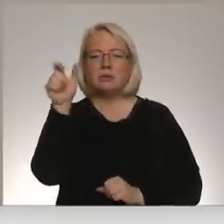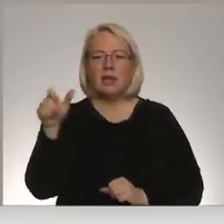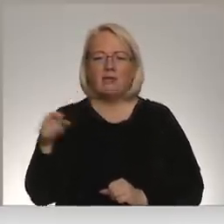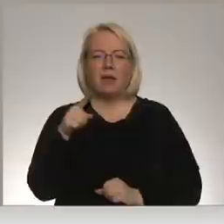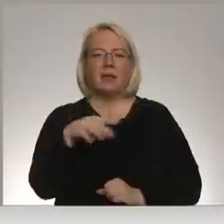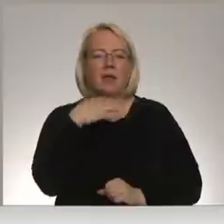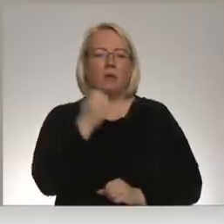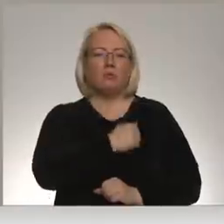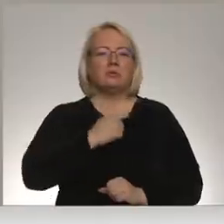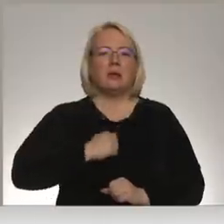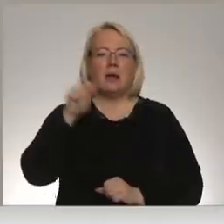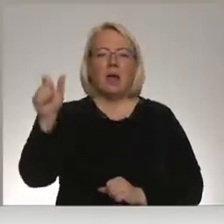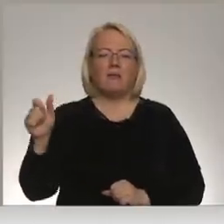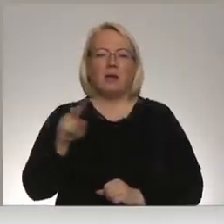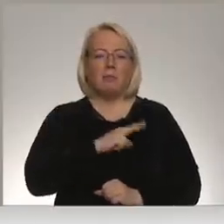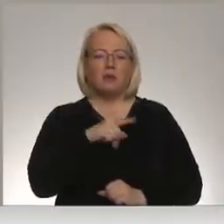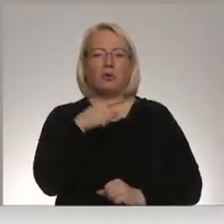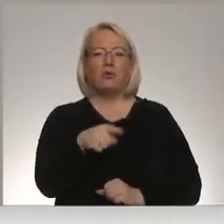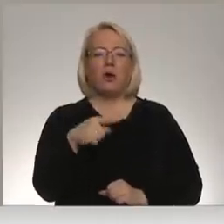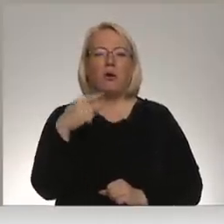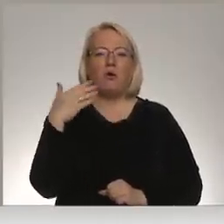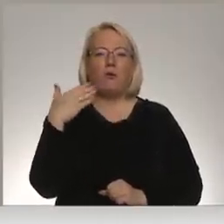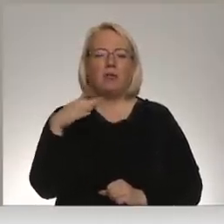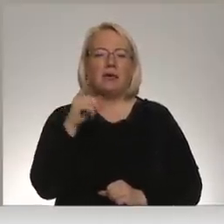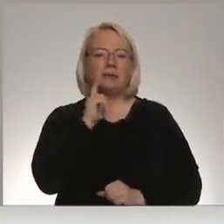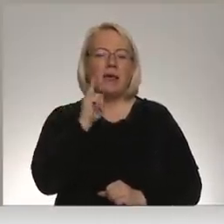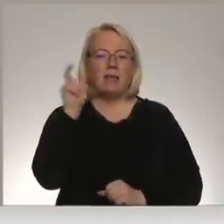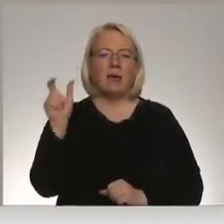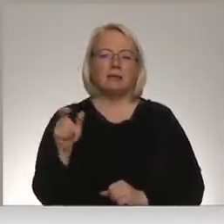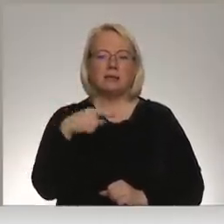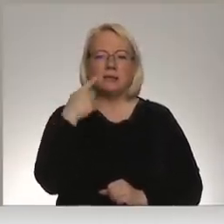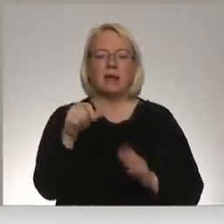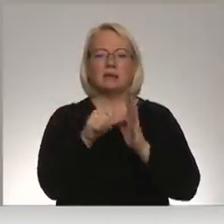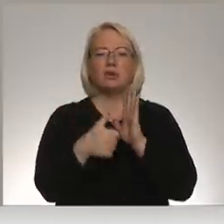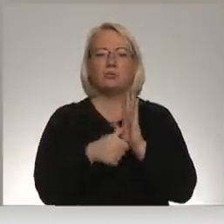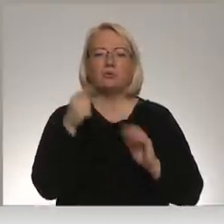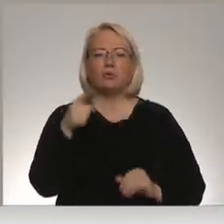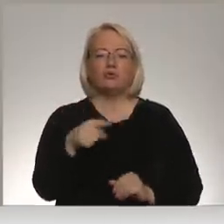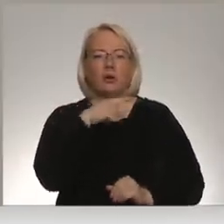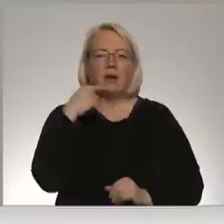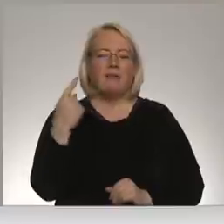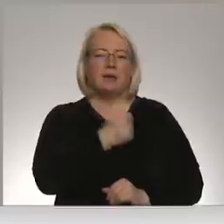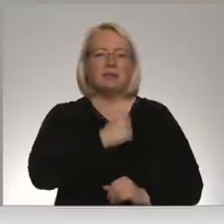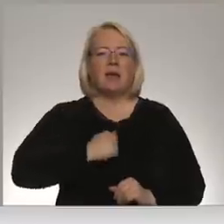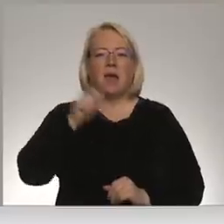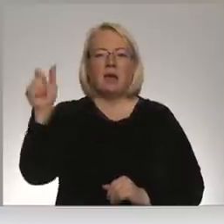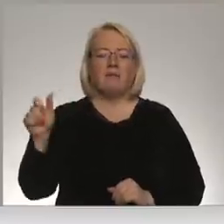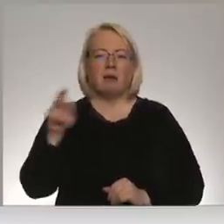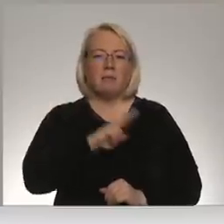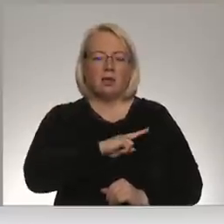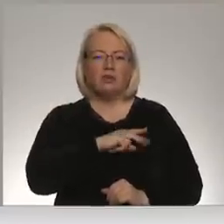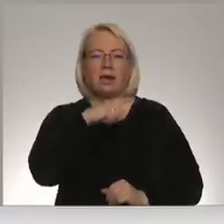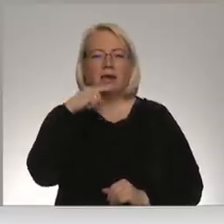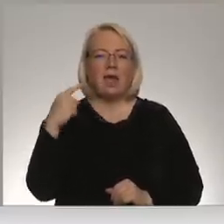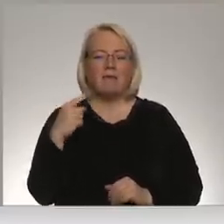karavīries bojā. Jūs jau sižetā prezidents Zeļenskis runā par 16 tūkstošiem Krievijas karavīru, kas ir gājuši bojā. Krievijas šī